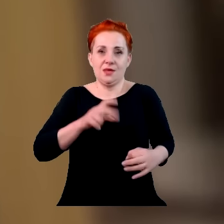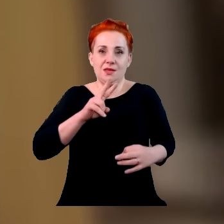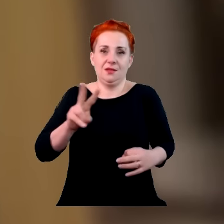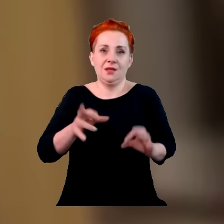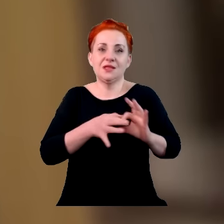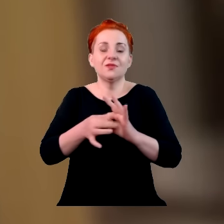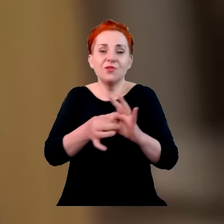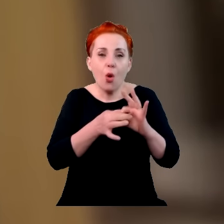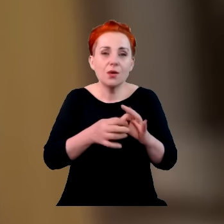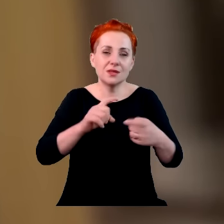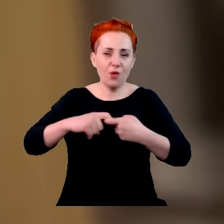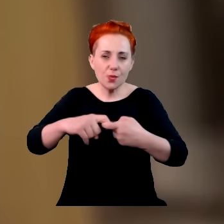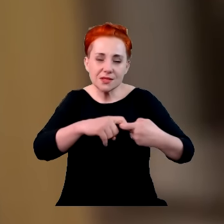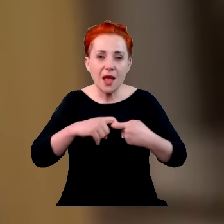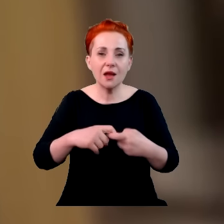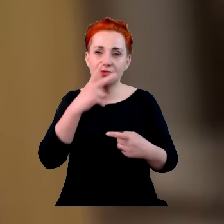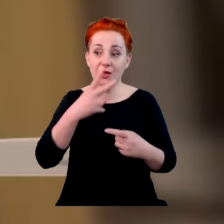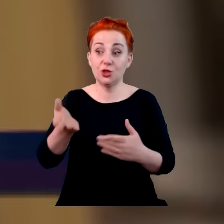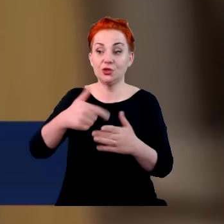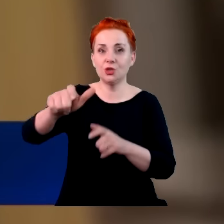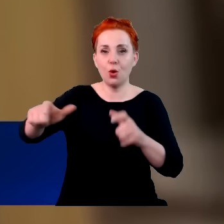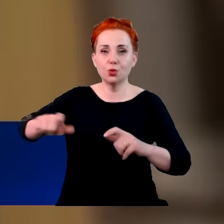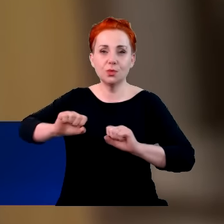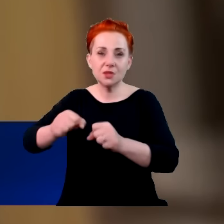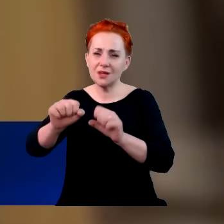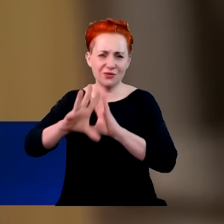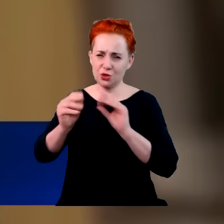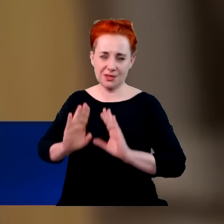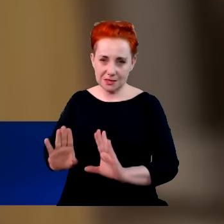jako związany, przynajmniej część działaczy, tutaj nie mówię o wszystkich,